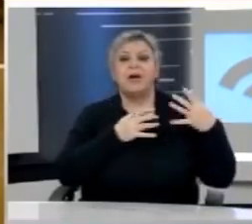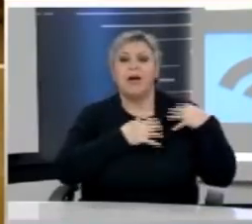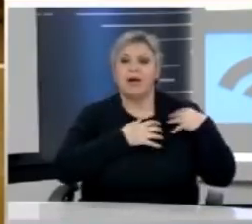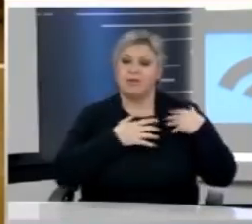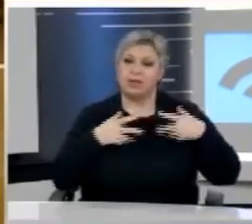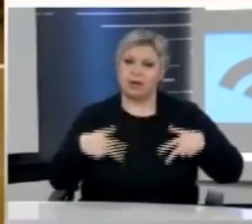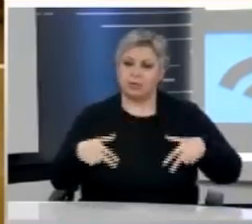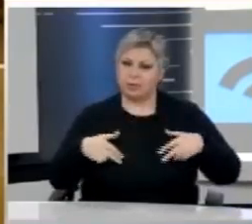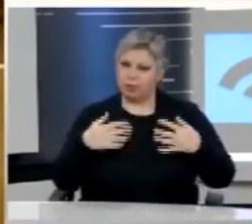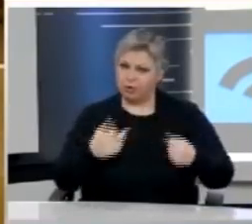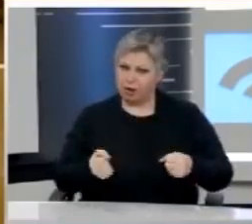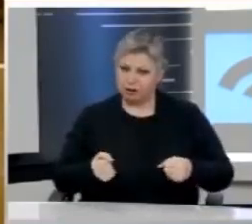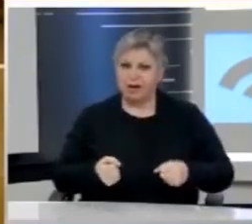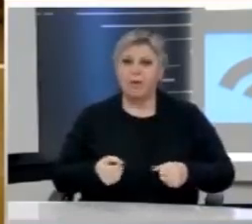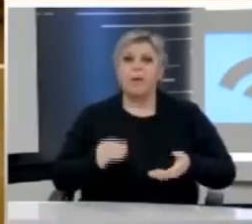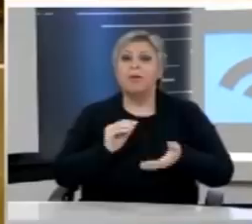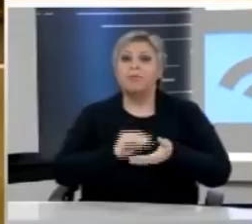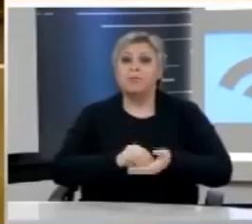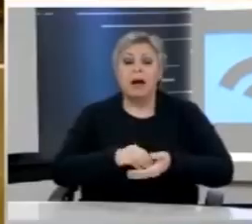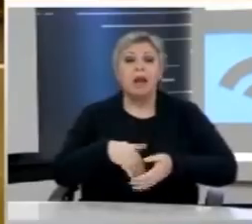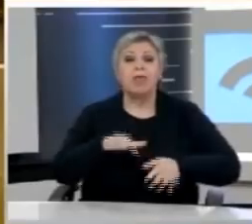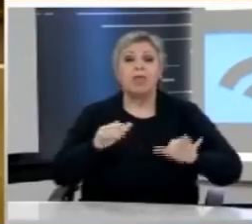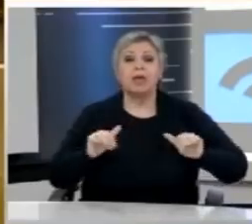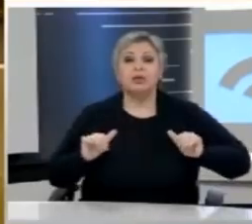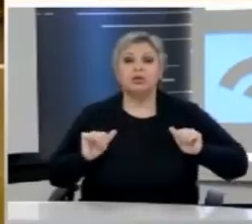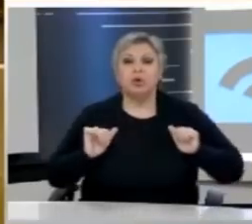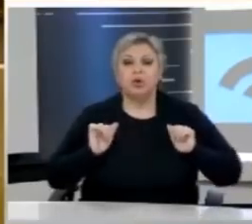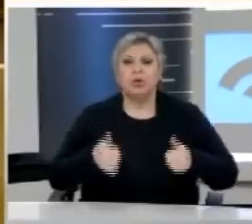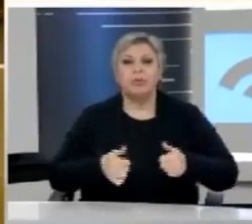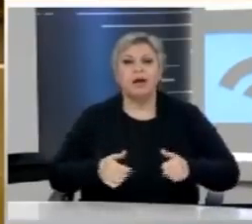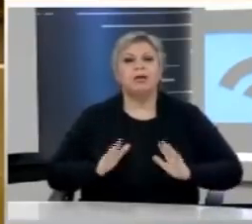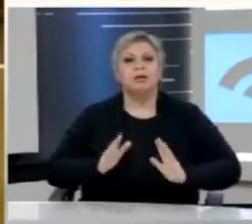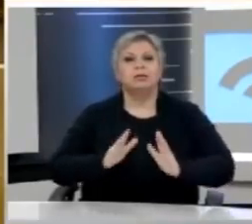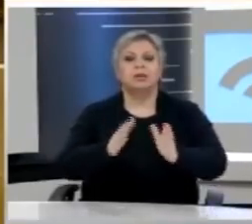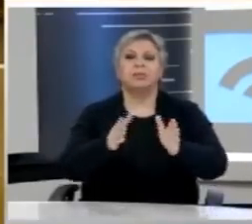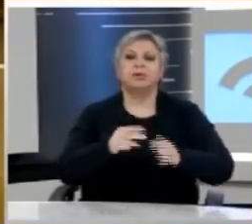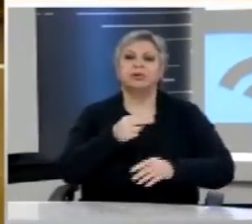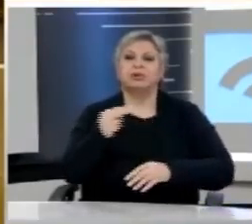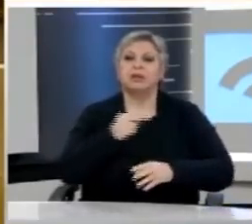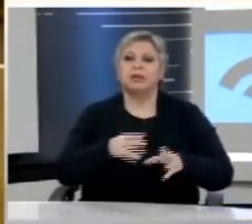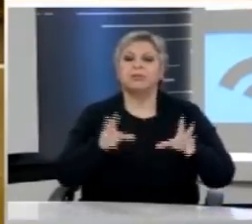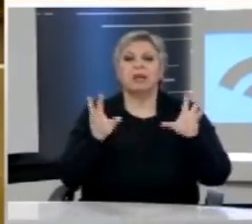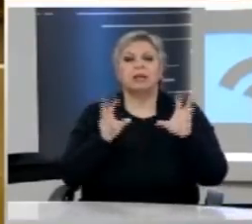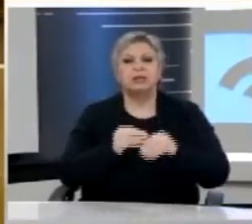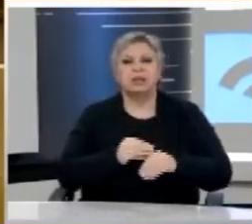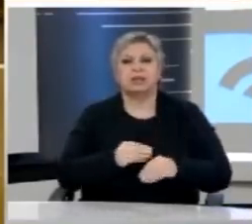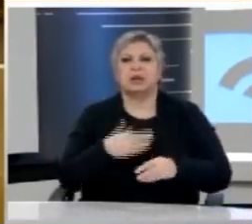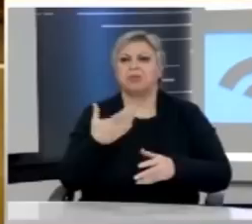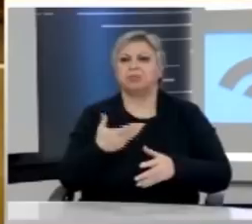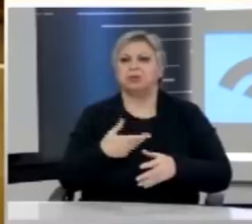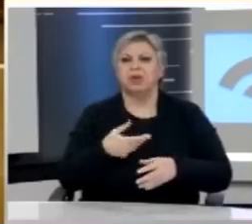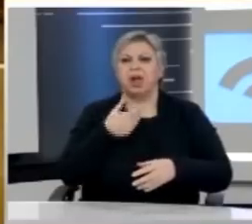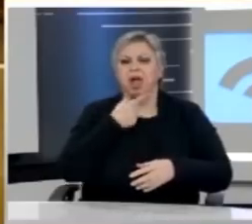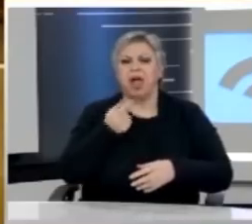προχωρήσει ακόμα και σε ζητήματα που έχουν λυθεί εδώ και πάρα πολλές δεκαετίες σε άλλα